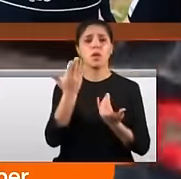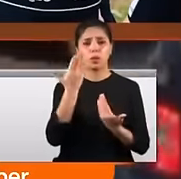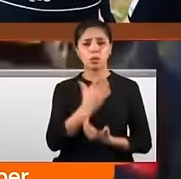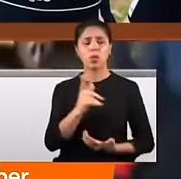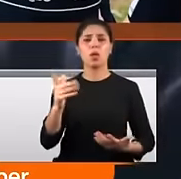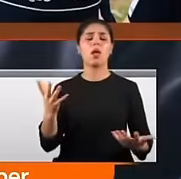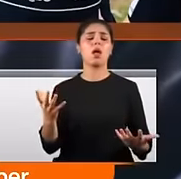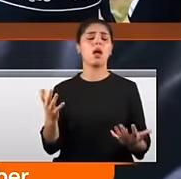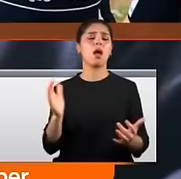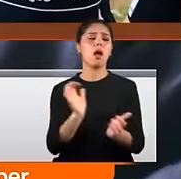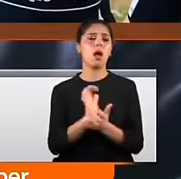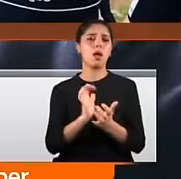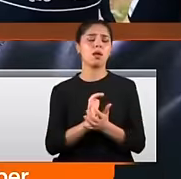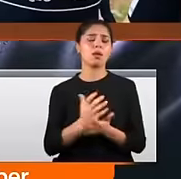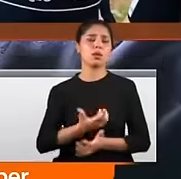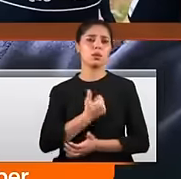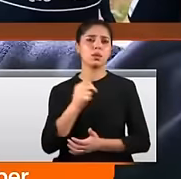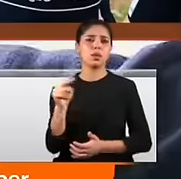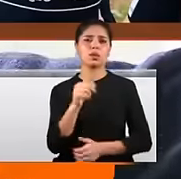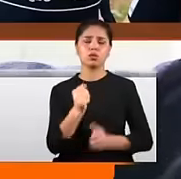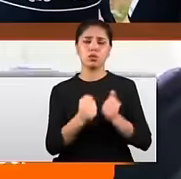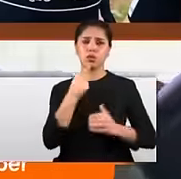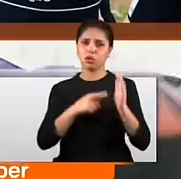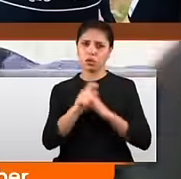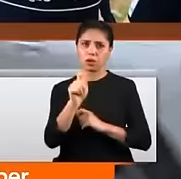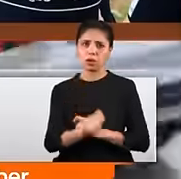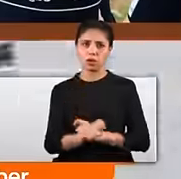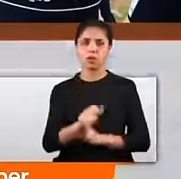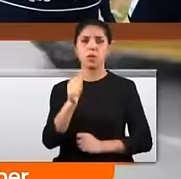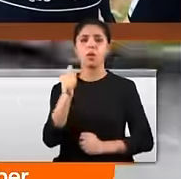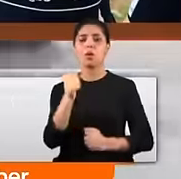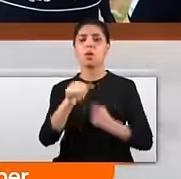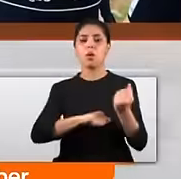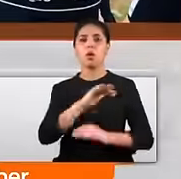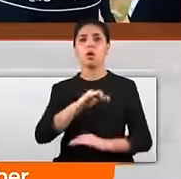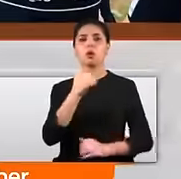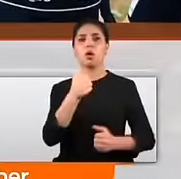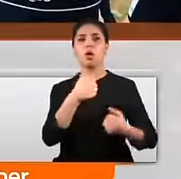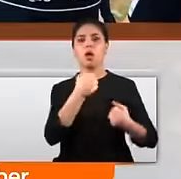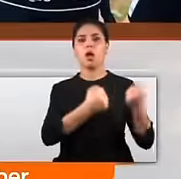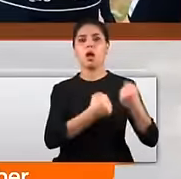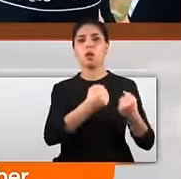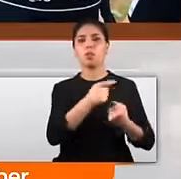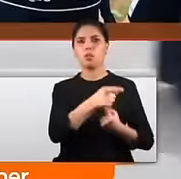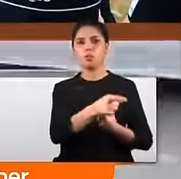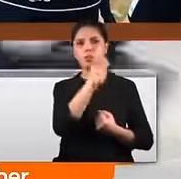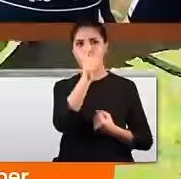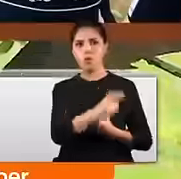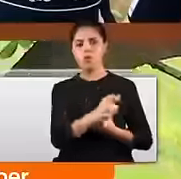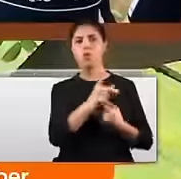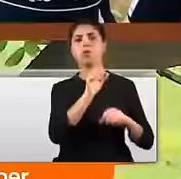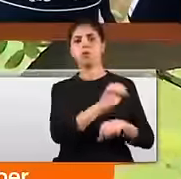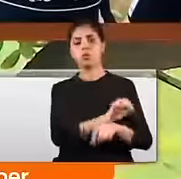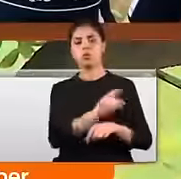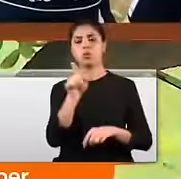yanan aile iki sürücüden de şikayetçi oldu. Olay sonrası otomobil sürücüsü tutuklanırken motosikletli serbest bırakıldı.